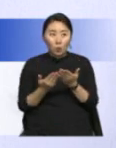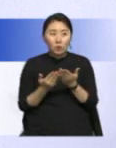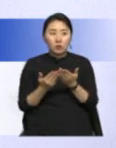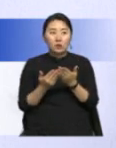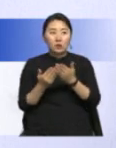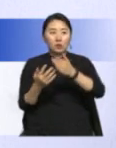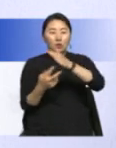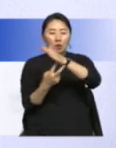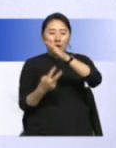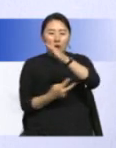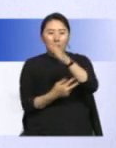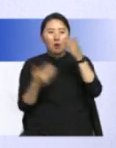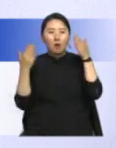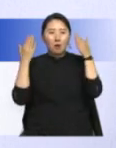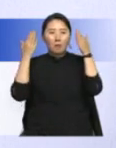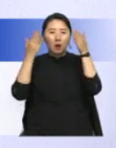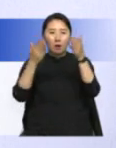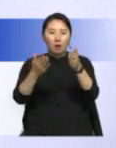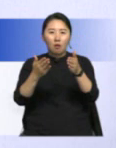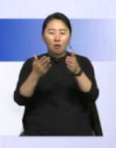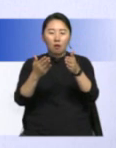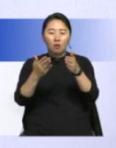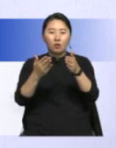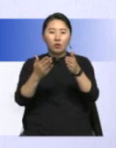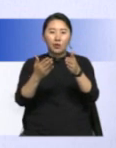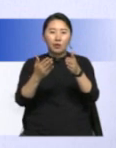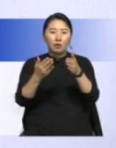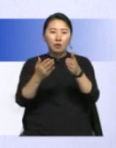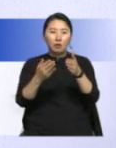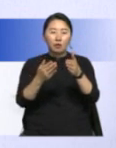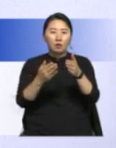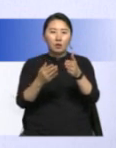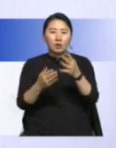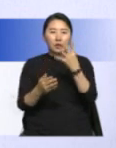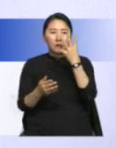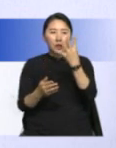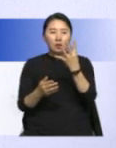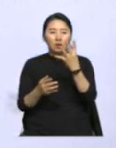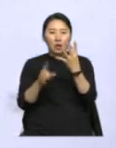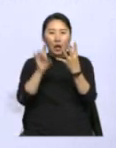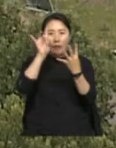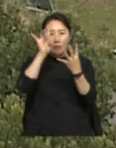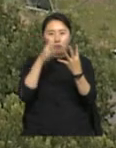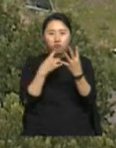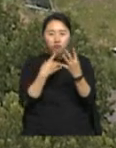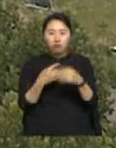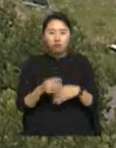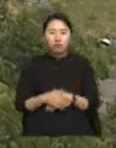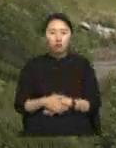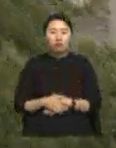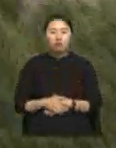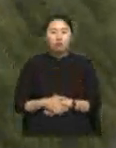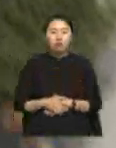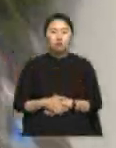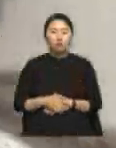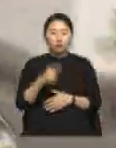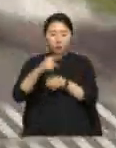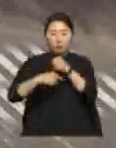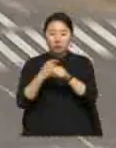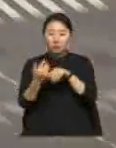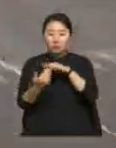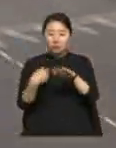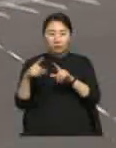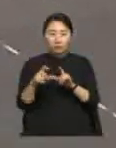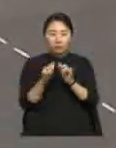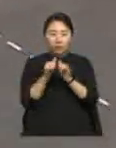그 세대의 영동대로 방향 배후 통행료가 영동대로 4길이 유일한 상태입니다. 1년 전 일부